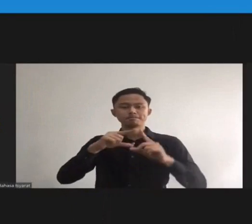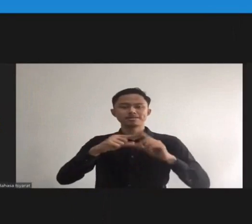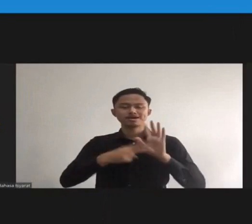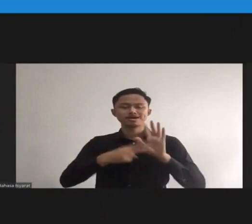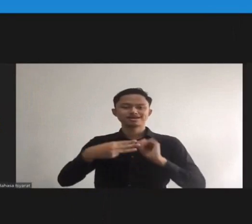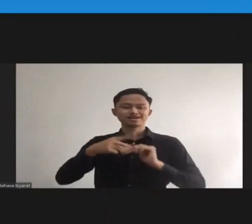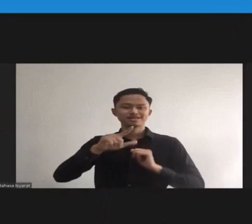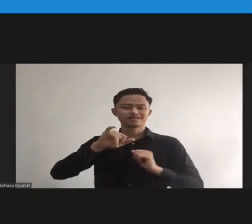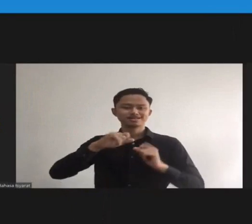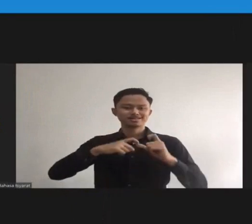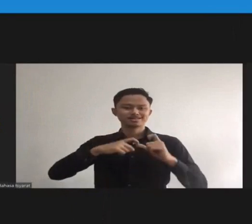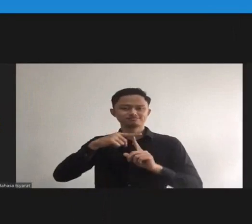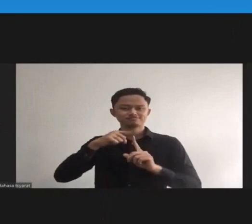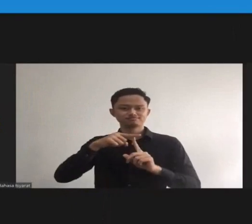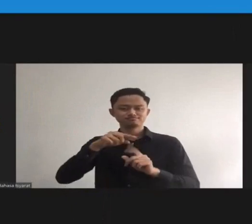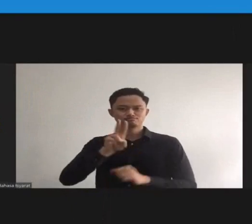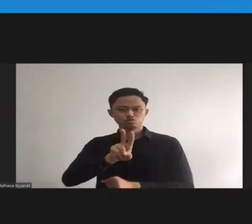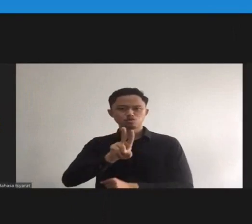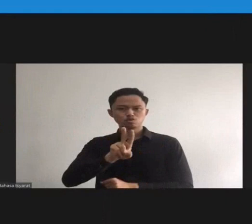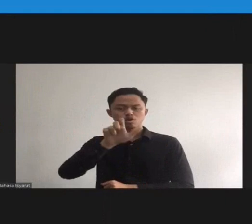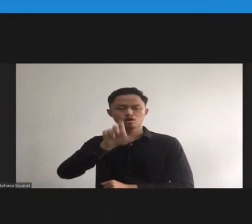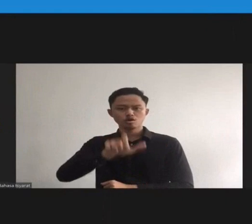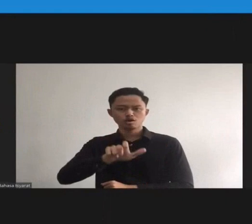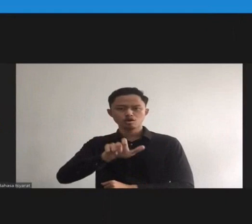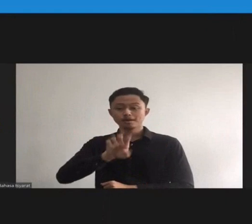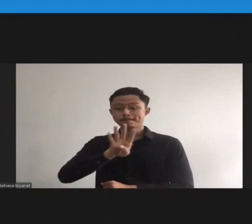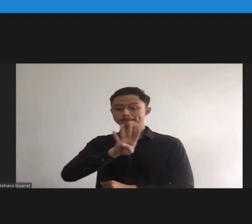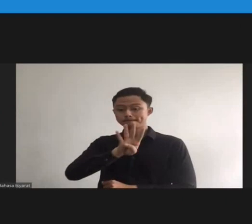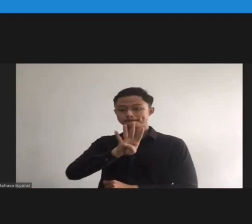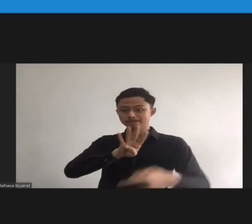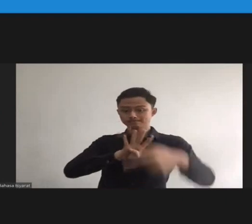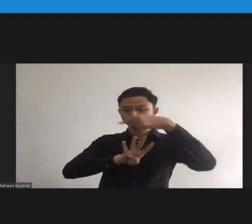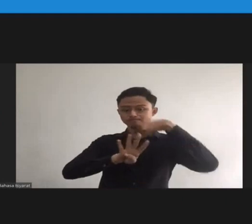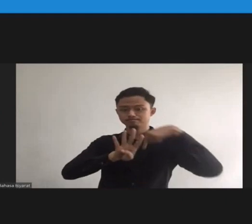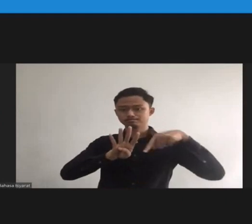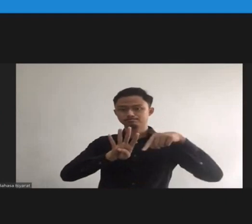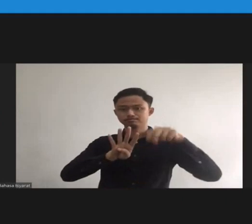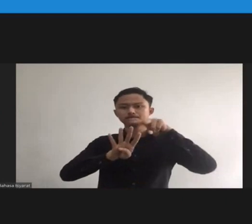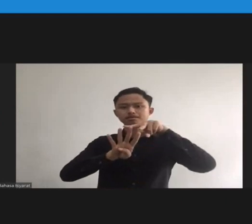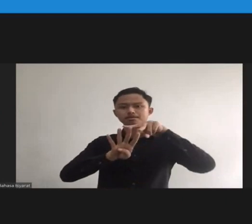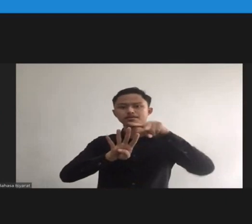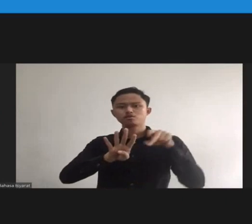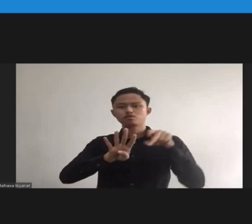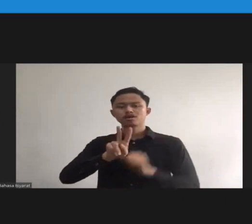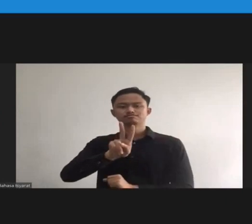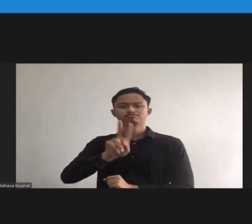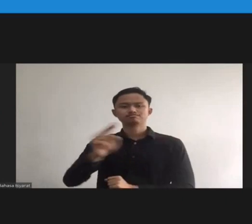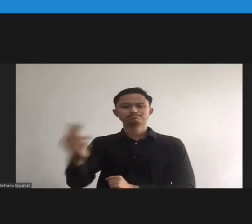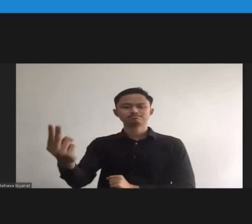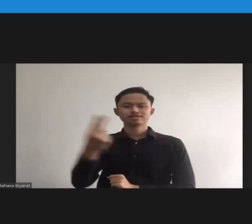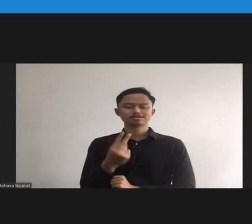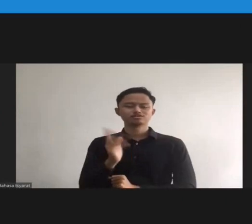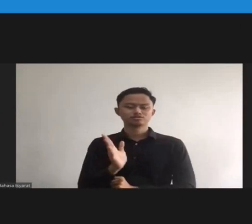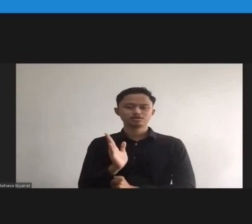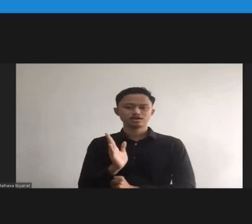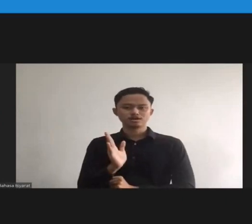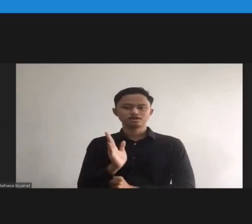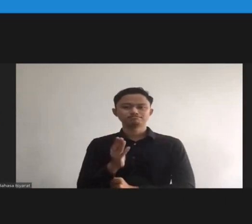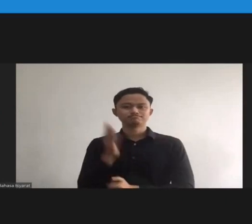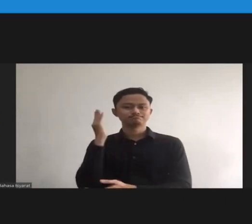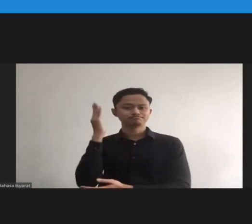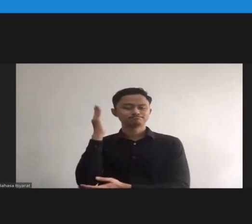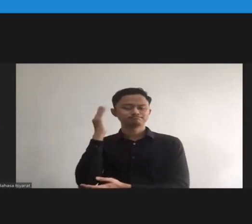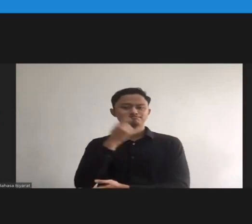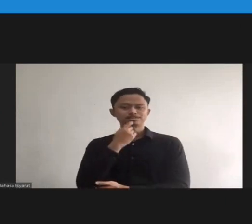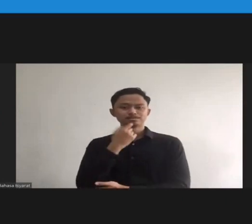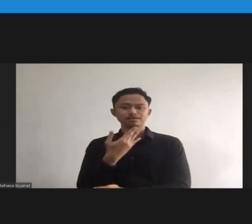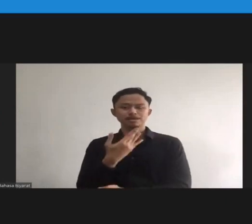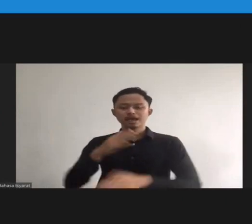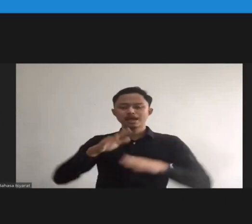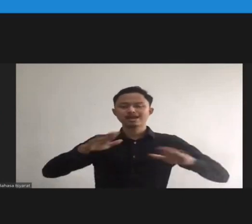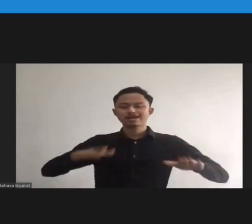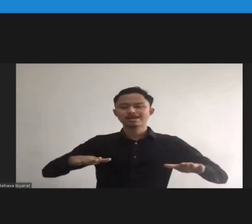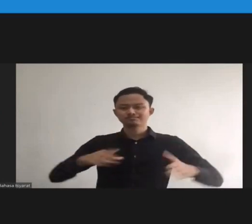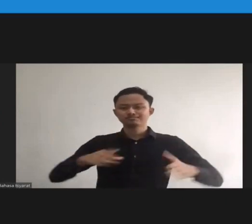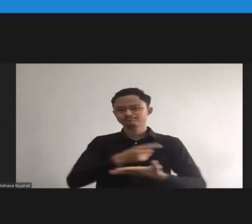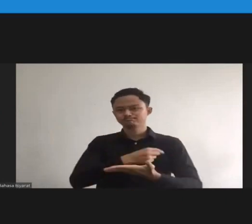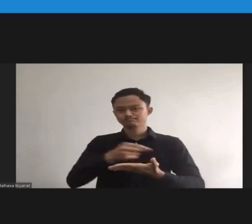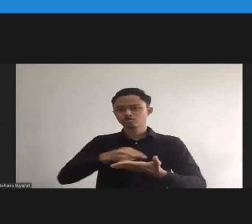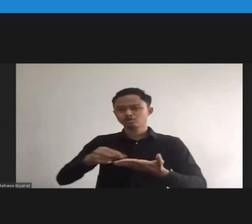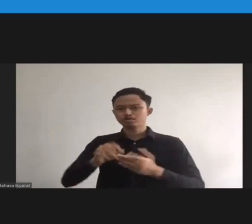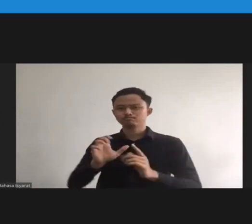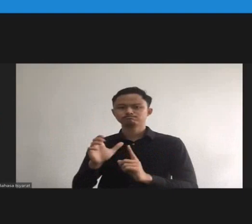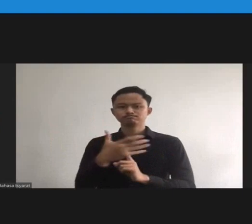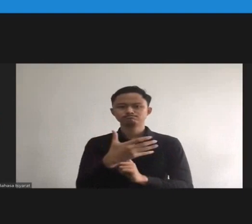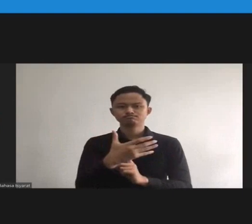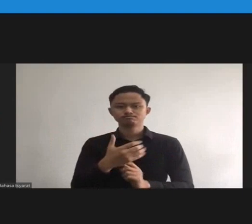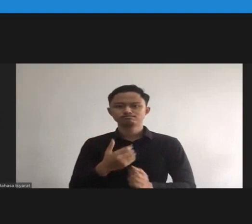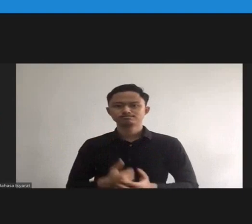menyampaikan atau mengantarkan diskusi kita kali ini dengan tema anak, sekolah, dan perlindungannya selama pandemi.